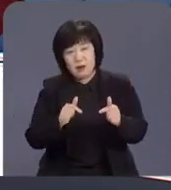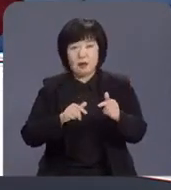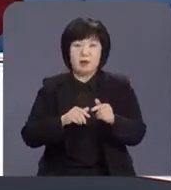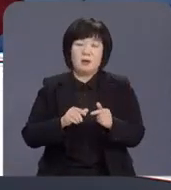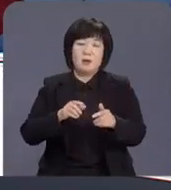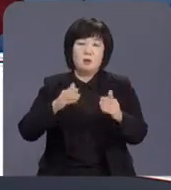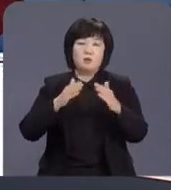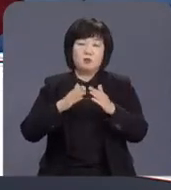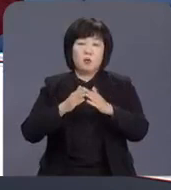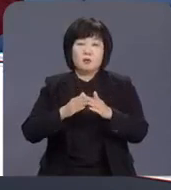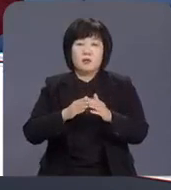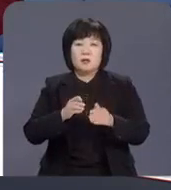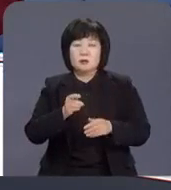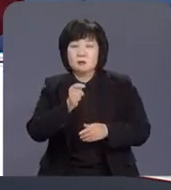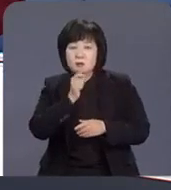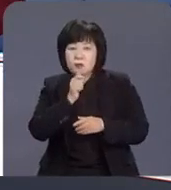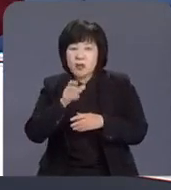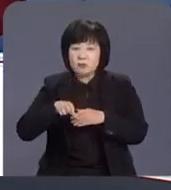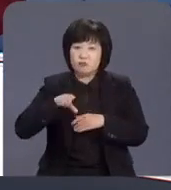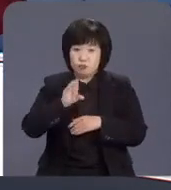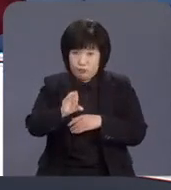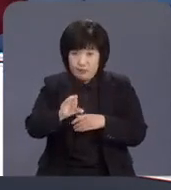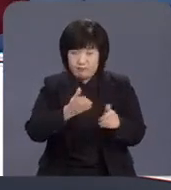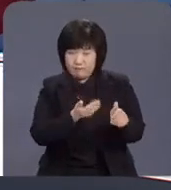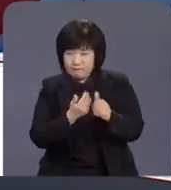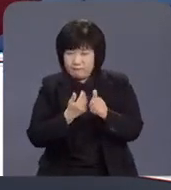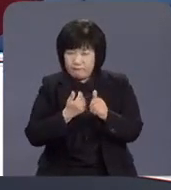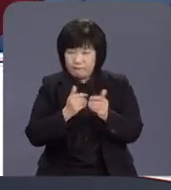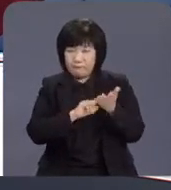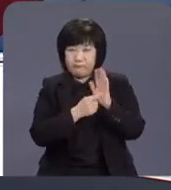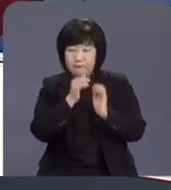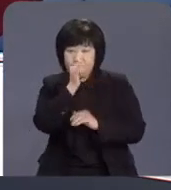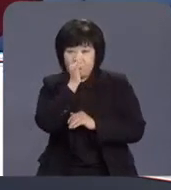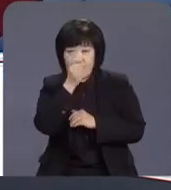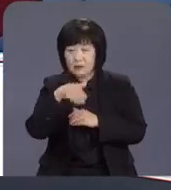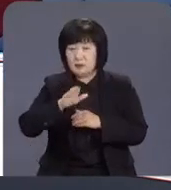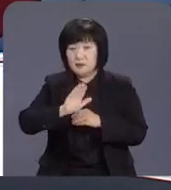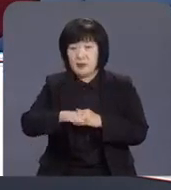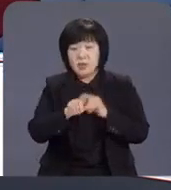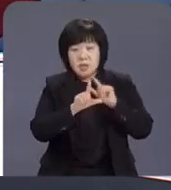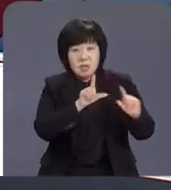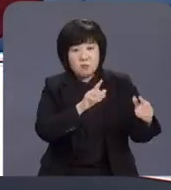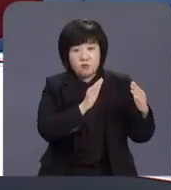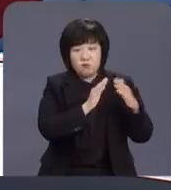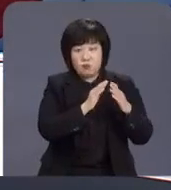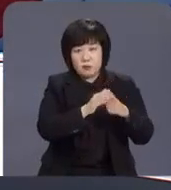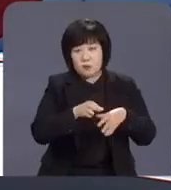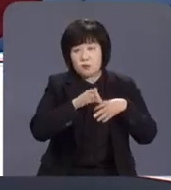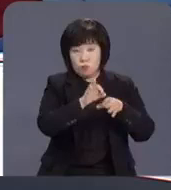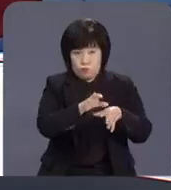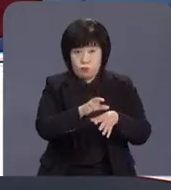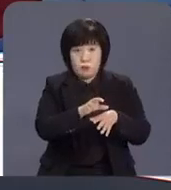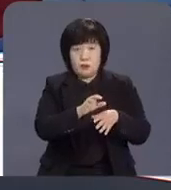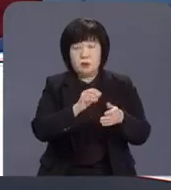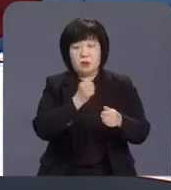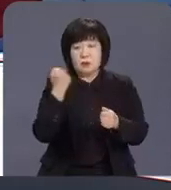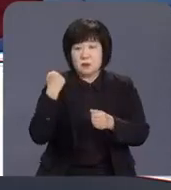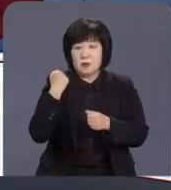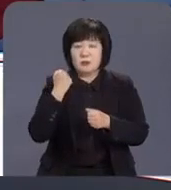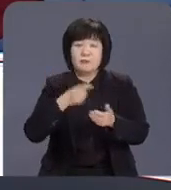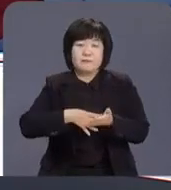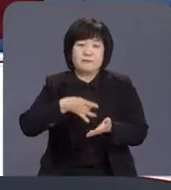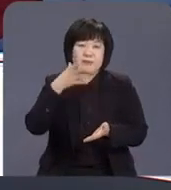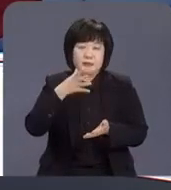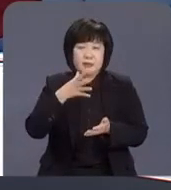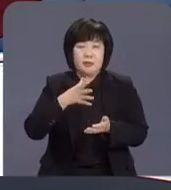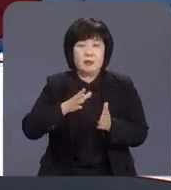소액 투자를 유인하는 광고가 넘쳐나고 있습니다. 하지만 일부 부동산 투기 세력이 시세를 조종해 비싼 값에